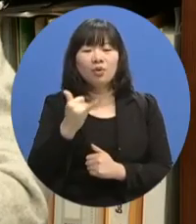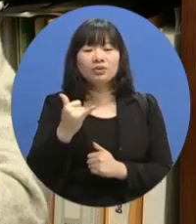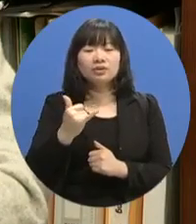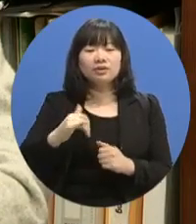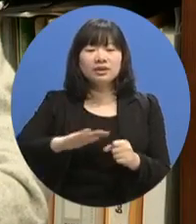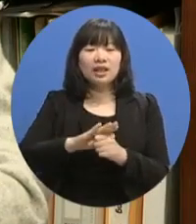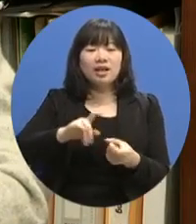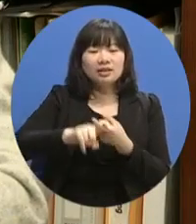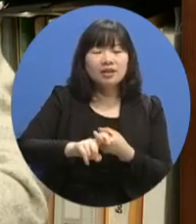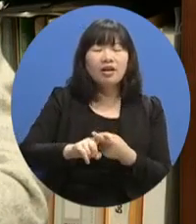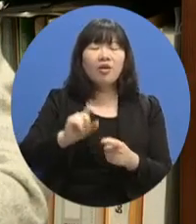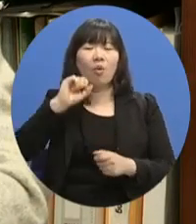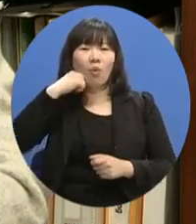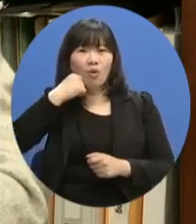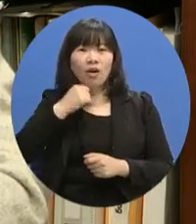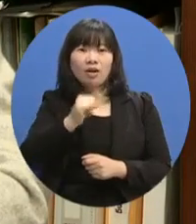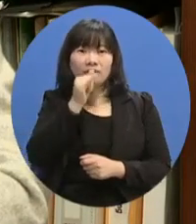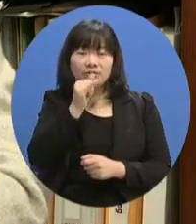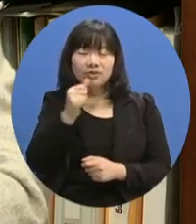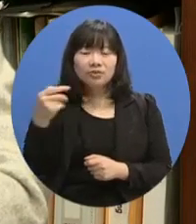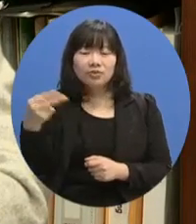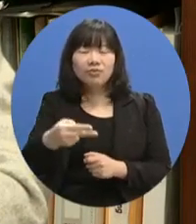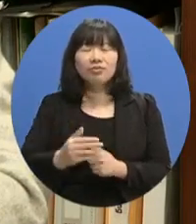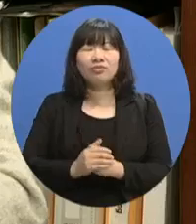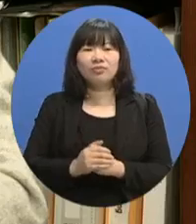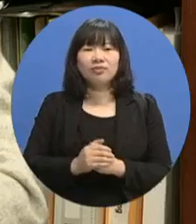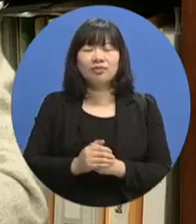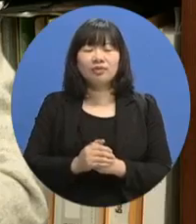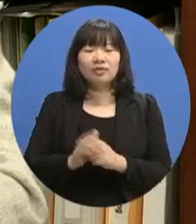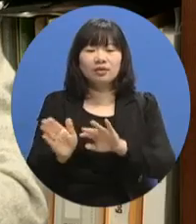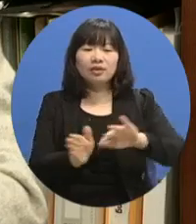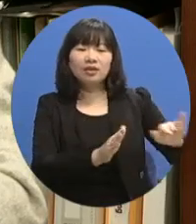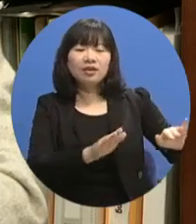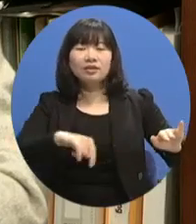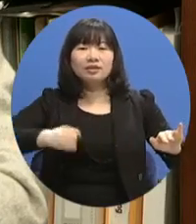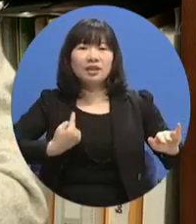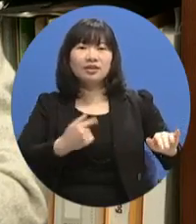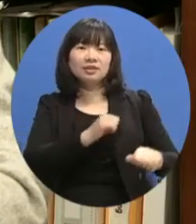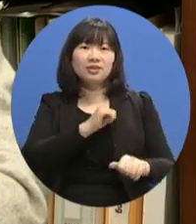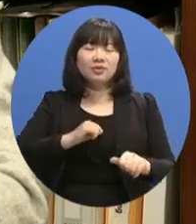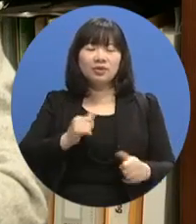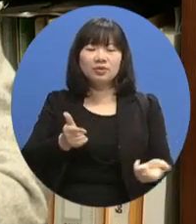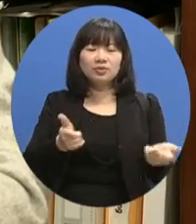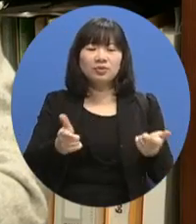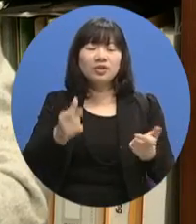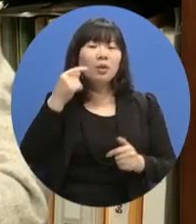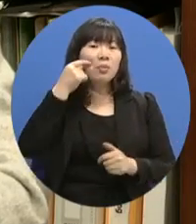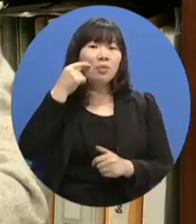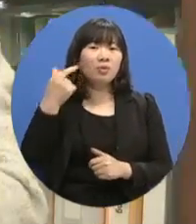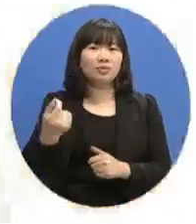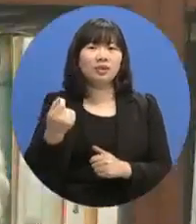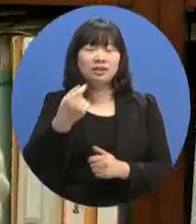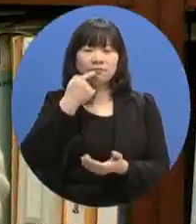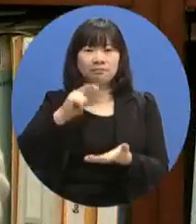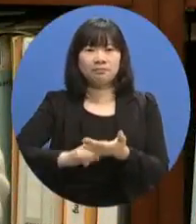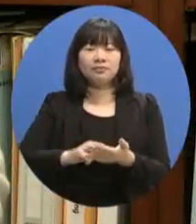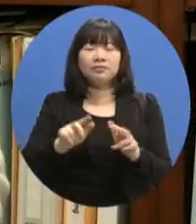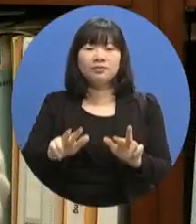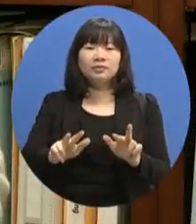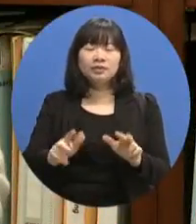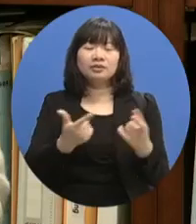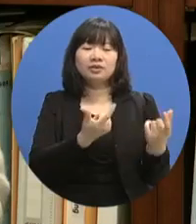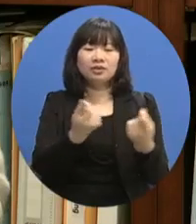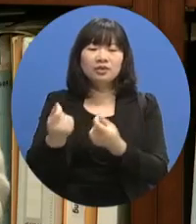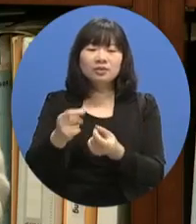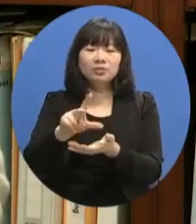애착 형성이 굉장히 어려워지기도 하고 또 반면 자기 절제 통제를 못하는 아이가 되게 쉽습니다. 이 아이가